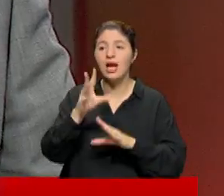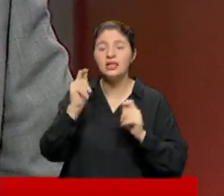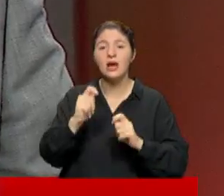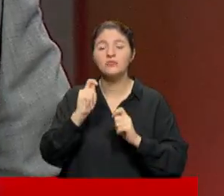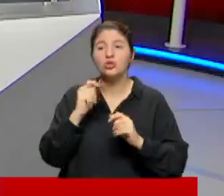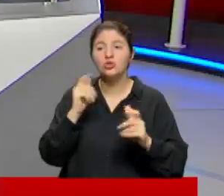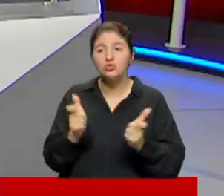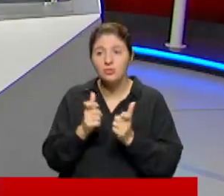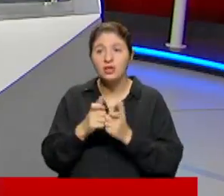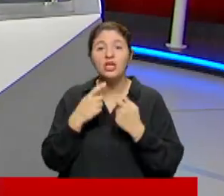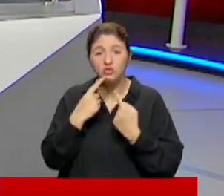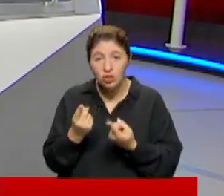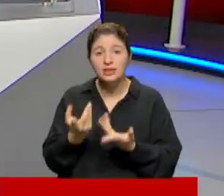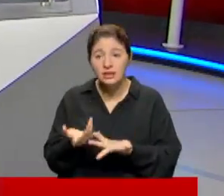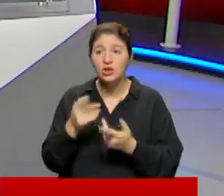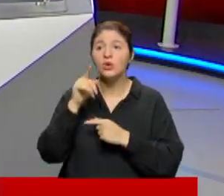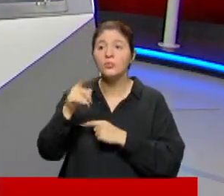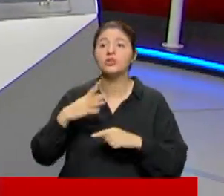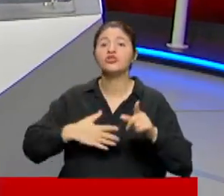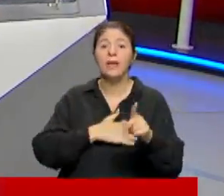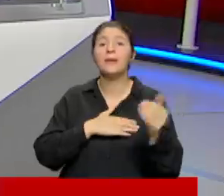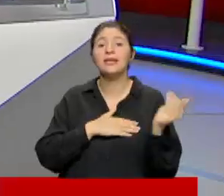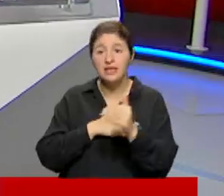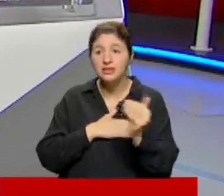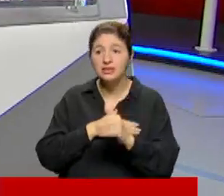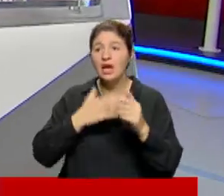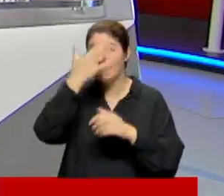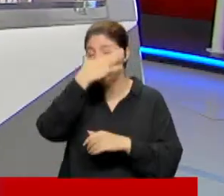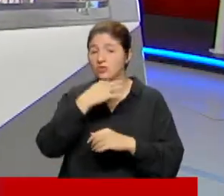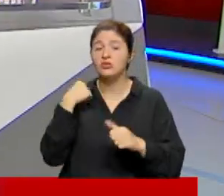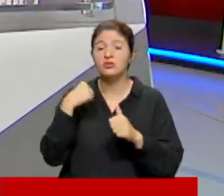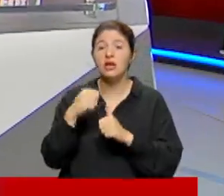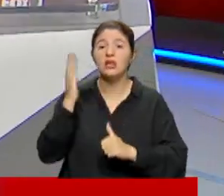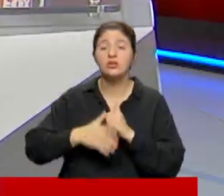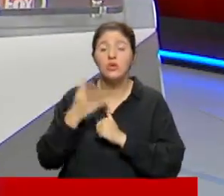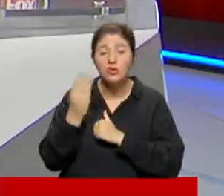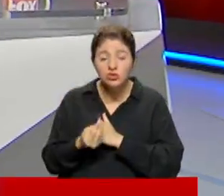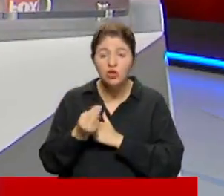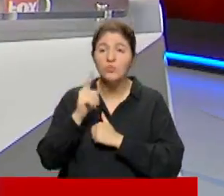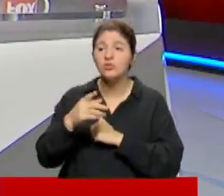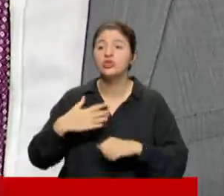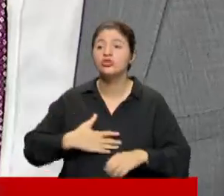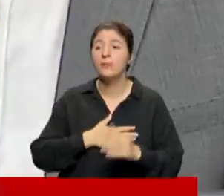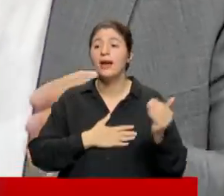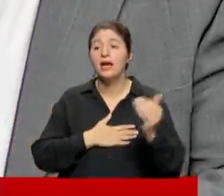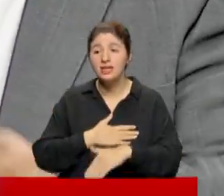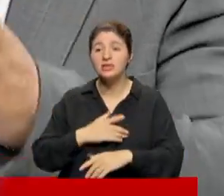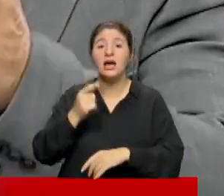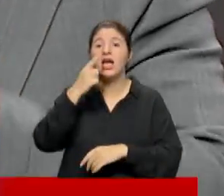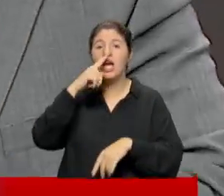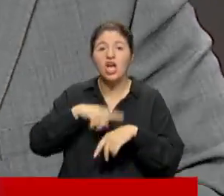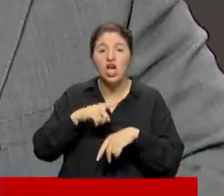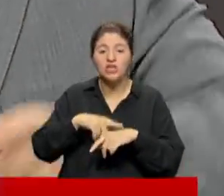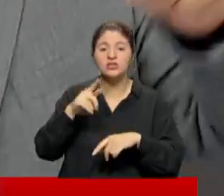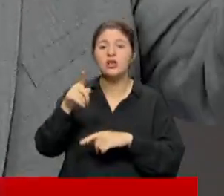yaptıkları toplantıda diyorlar ki bu CHP gelirse başörtü tekrar yasak olacak bu CHP gelirse dindarlara